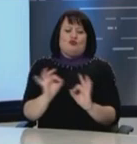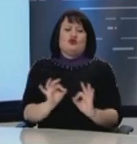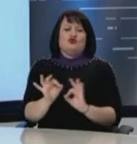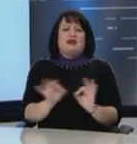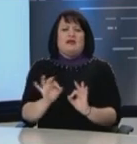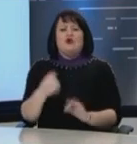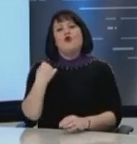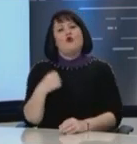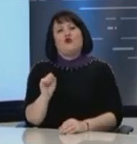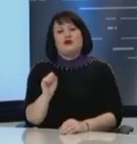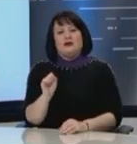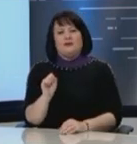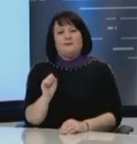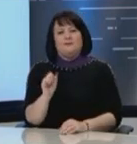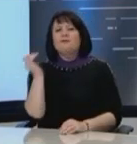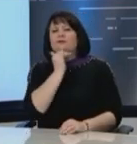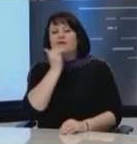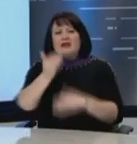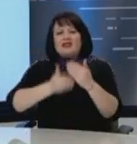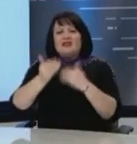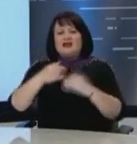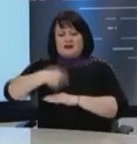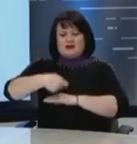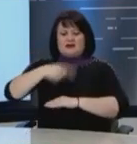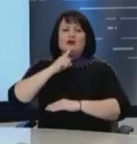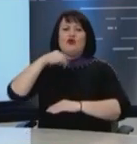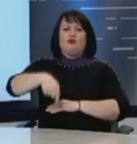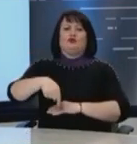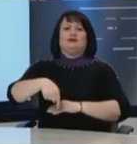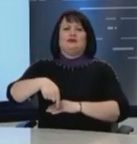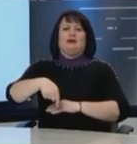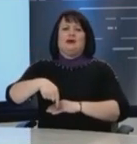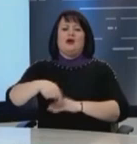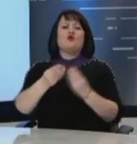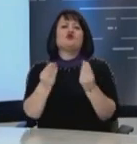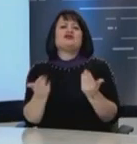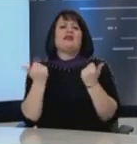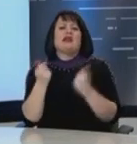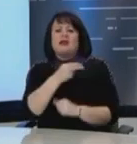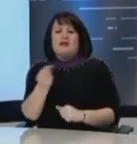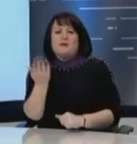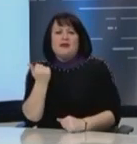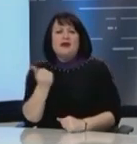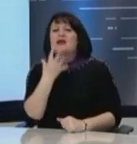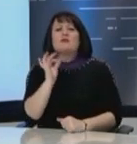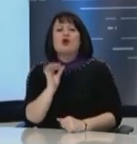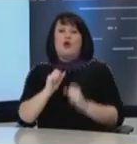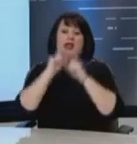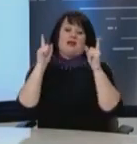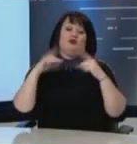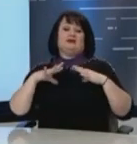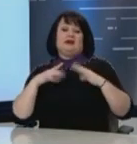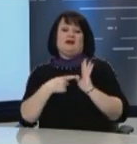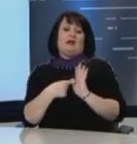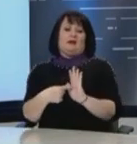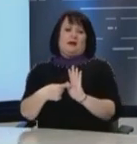Λέμε όχι σε fast-track κοινοβουλευτικά δικαστήρια χωρίς αντικείμενο μόνο και μόνο για τη δημιουργία